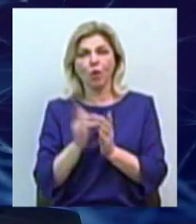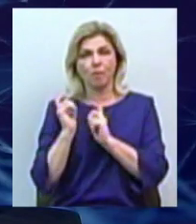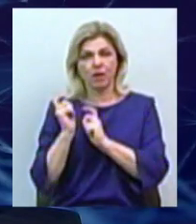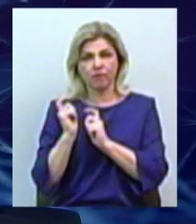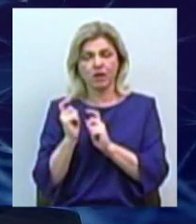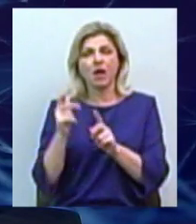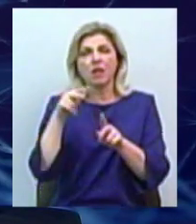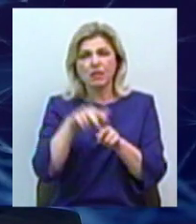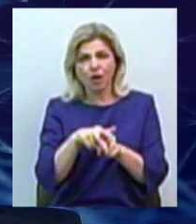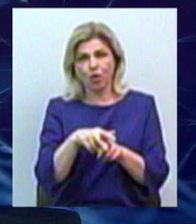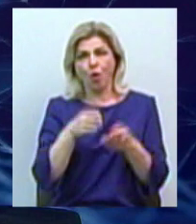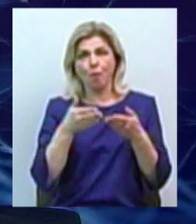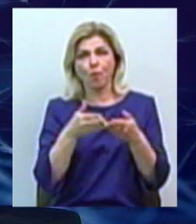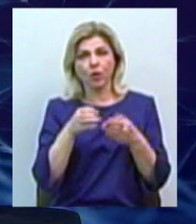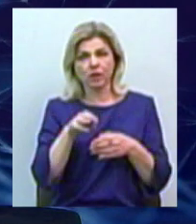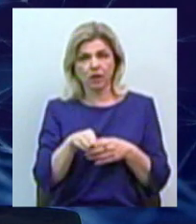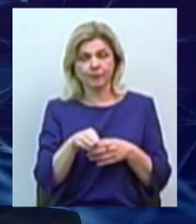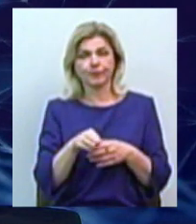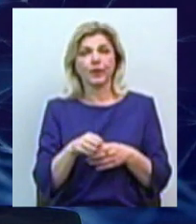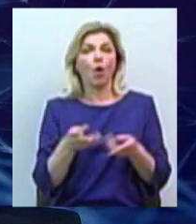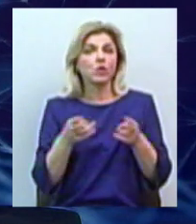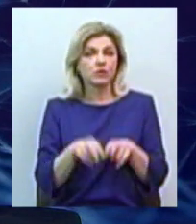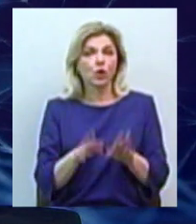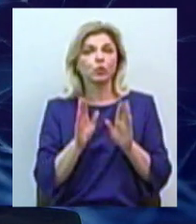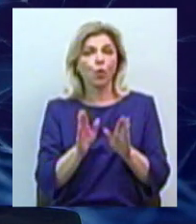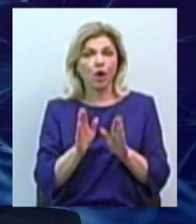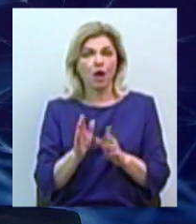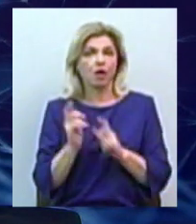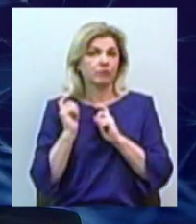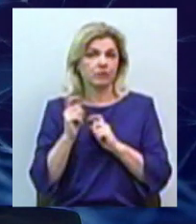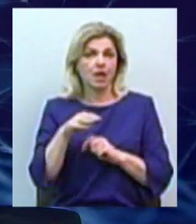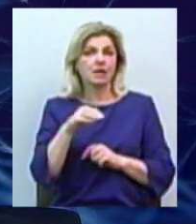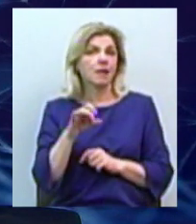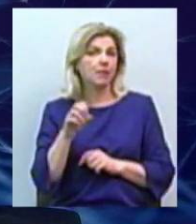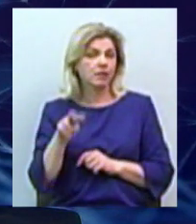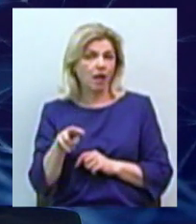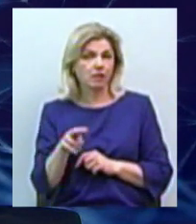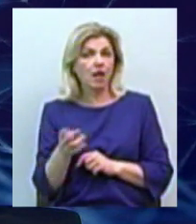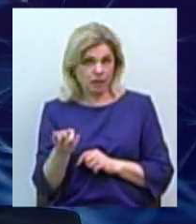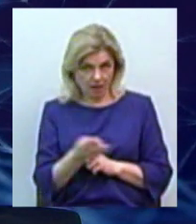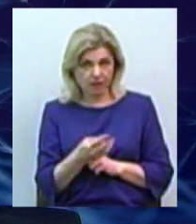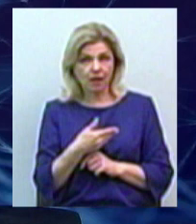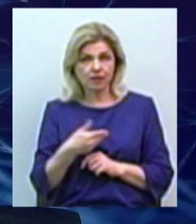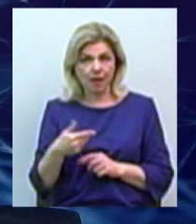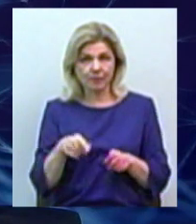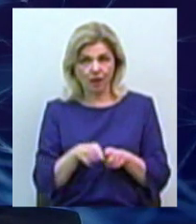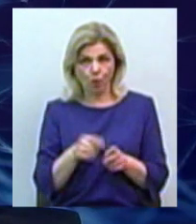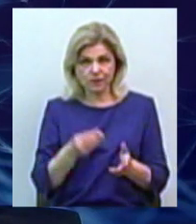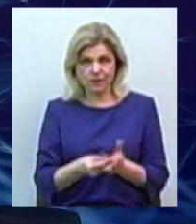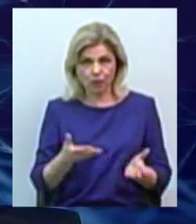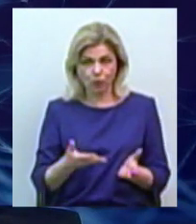портах, будуються лише термінали. Так, а чи потрібно нам такою ціною? Я розумію, що економіку